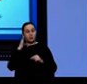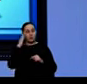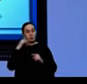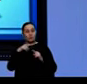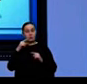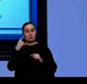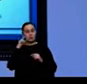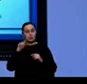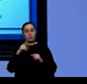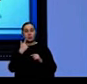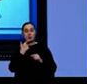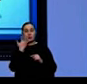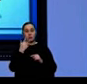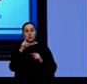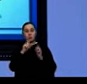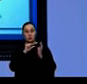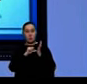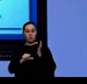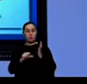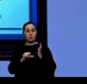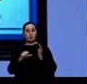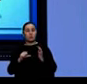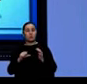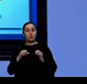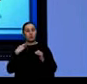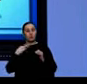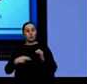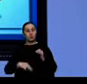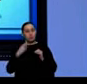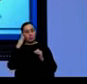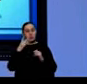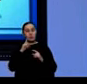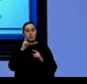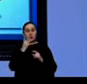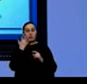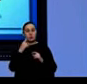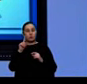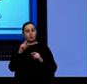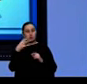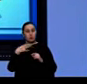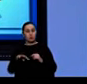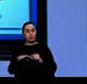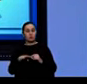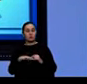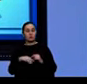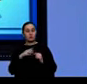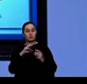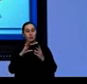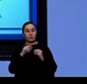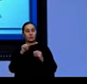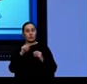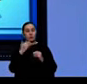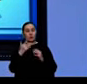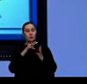Онаның бойы бізге малым қызыл рәңді еді 160. Оғылдың бойы яшыл рәңді 140.